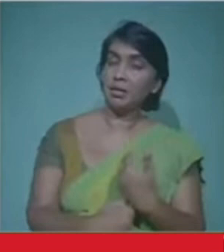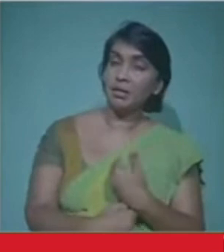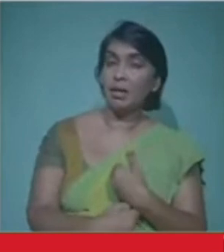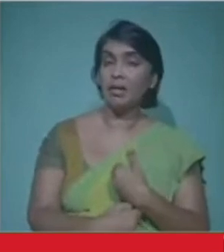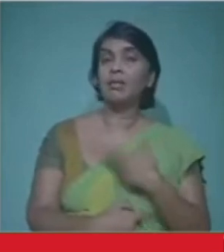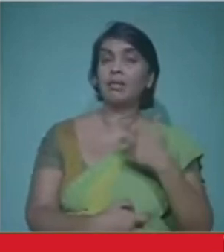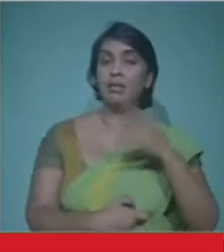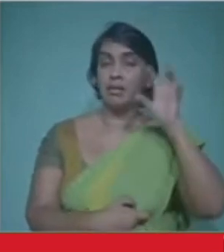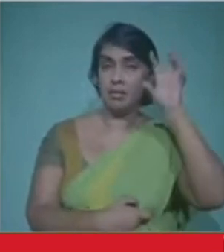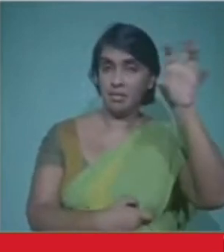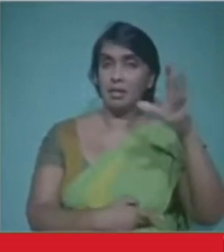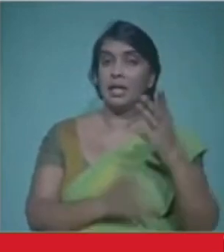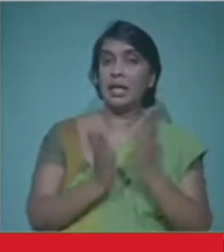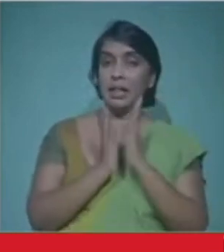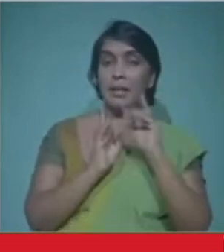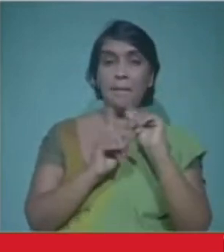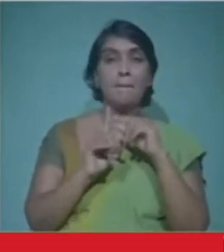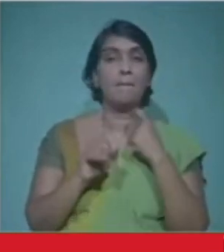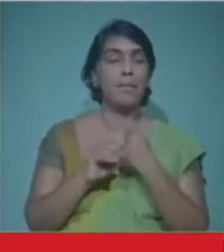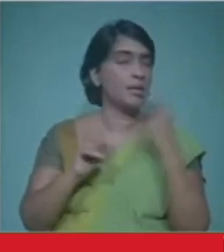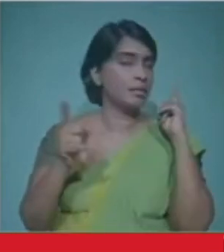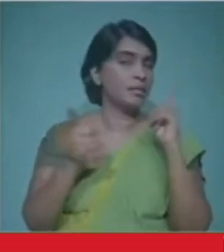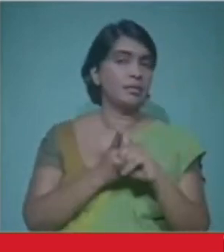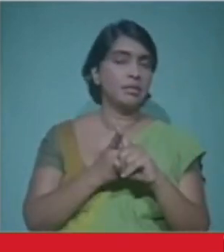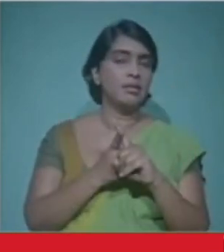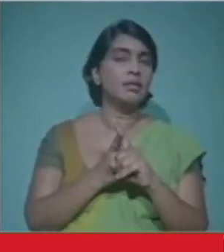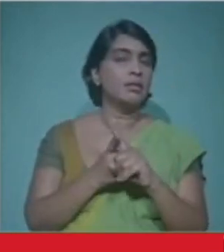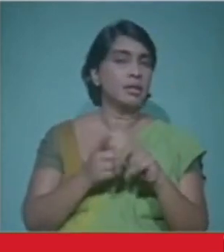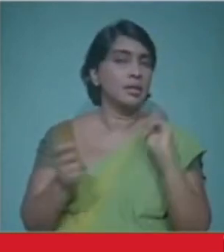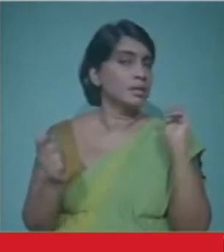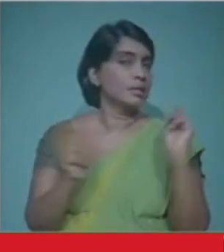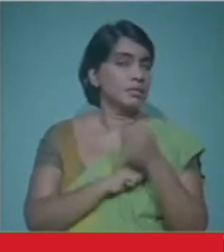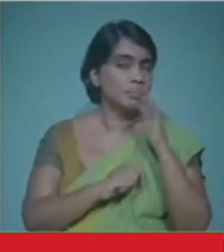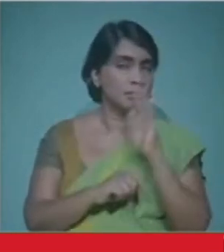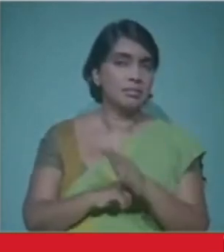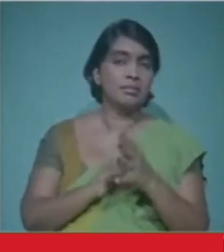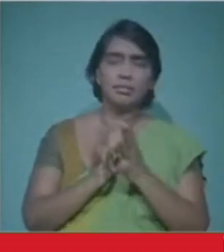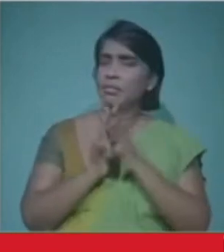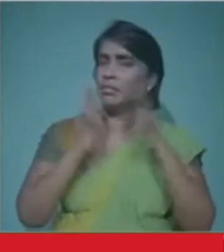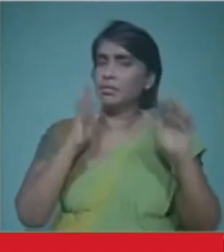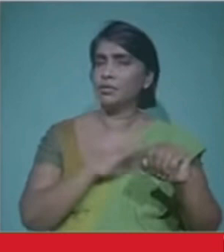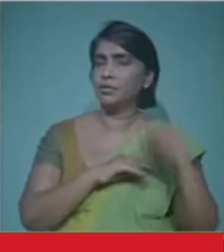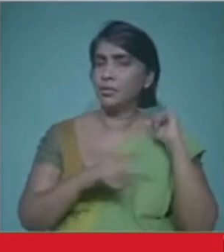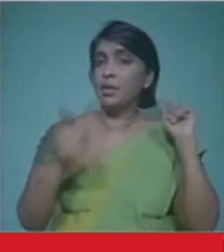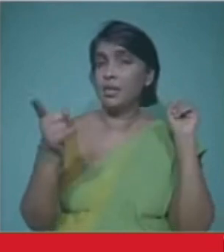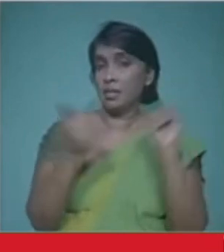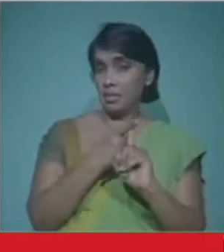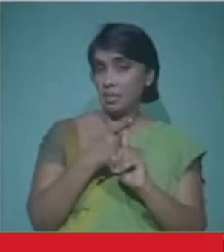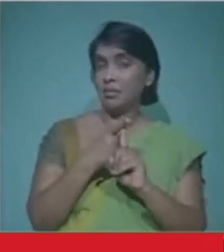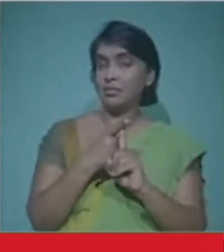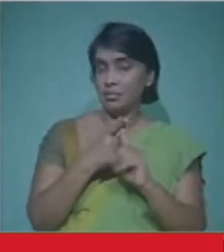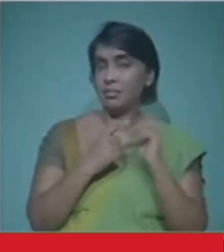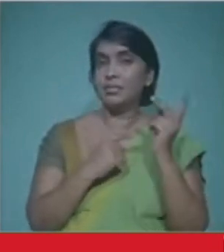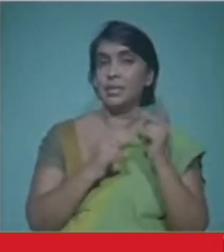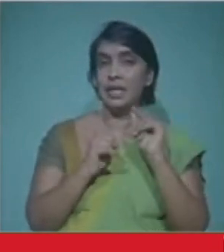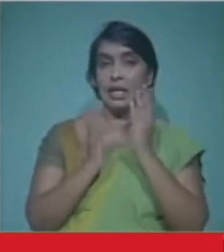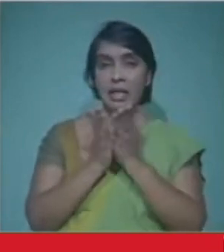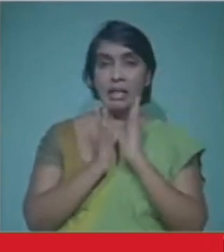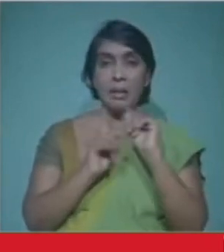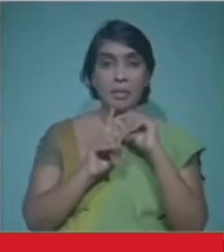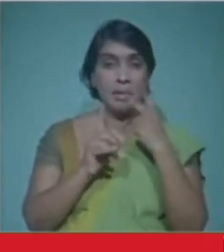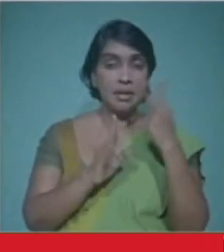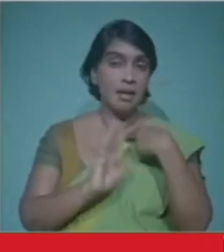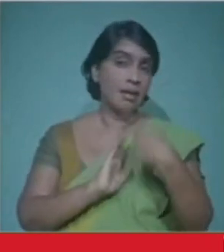රටක්. ඉන්දියානු පාකිස්තාන තරගය මේ ක්‍රිකට් ශ්‍රේෂ්ඨයේ තියෙන ප්‍රබලතම තරංකාරී තරගය. ඒ තරගය ලංකාවේ තිබුණා